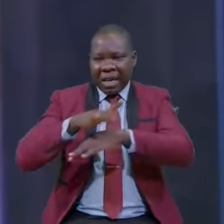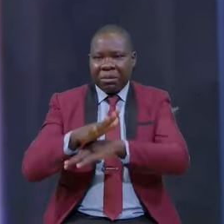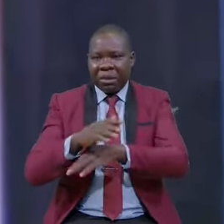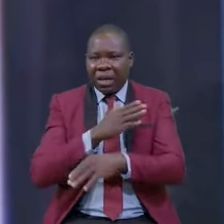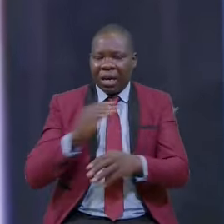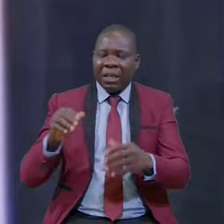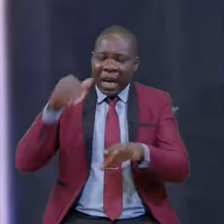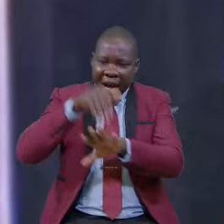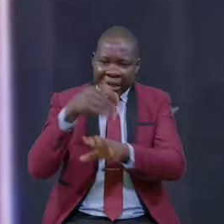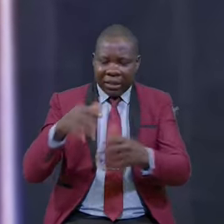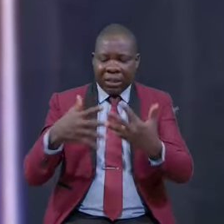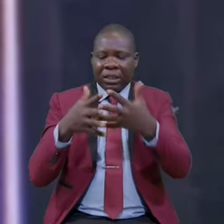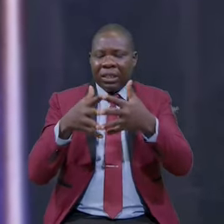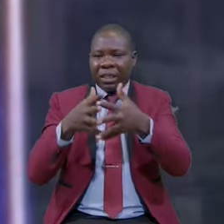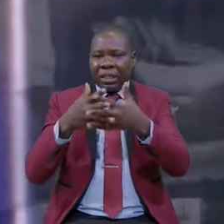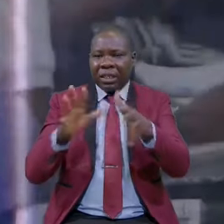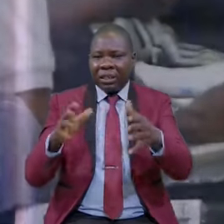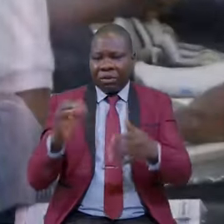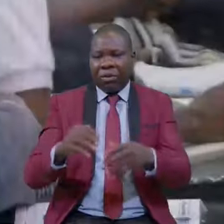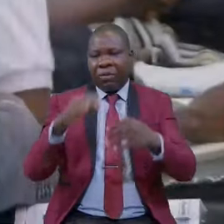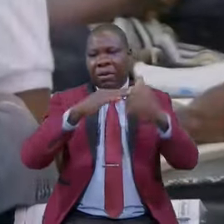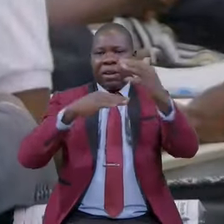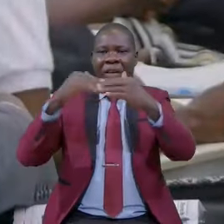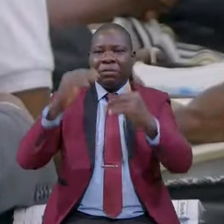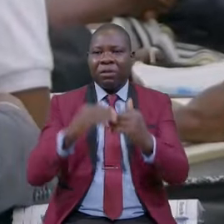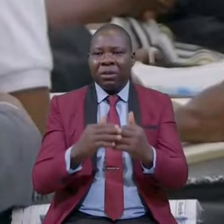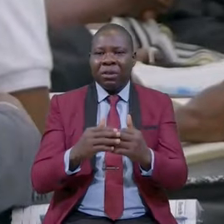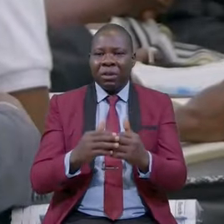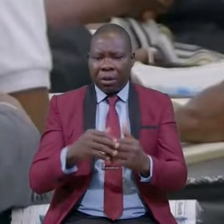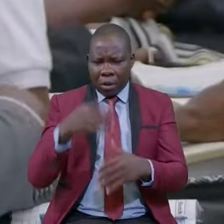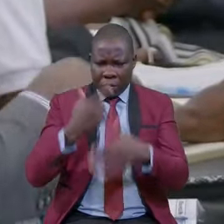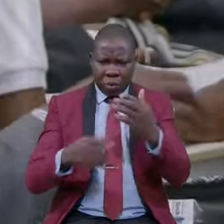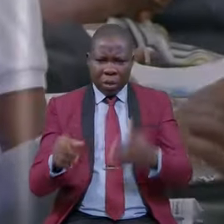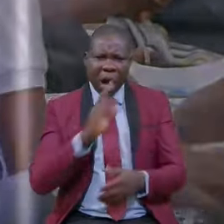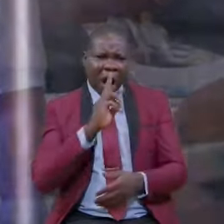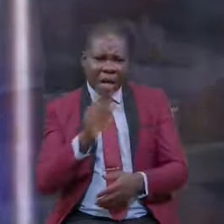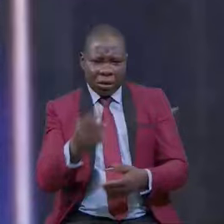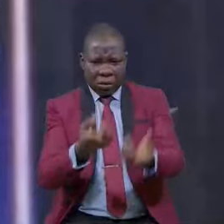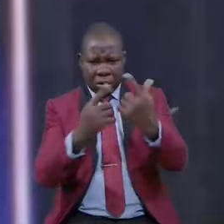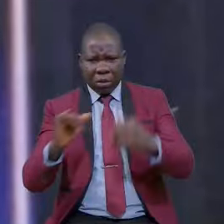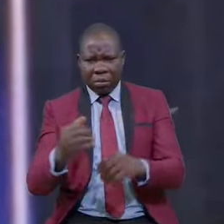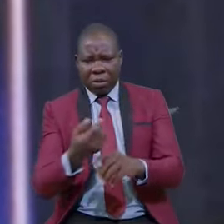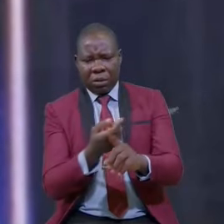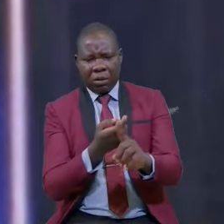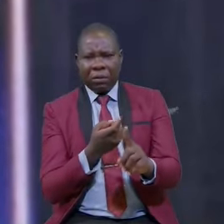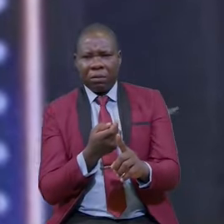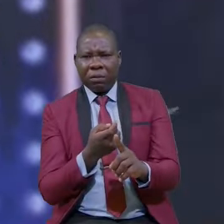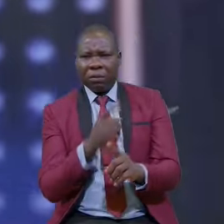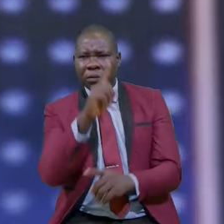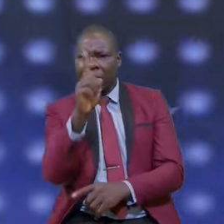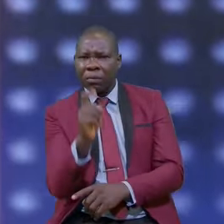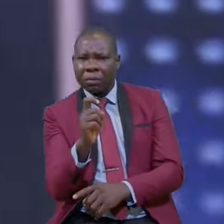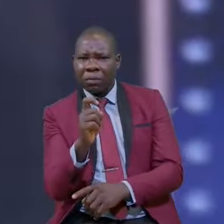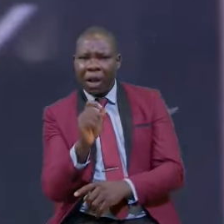ciel et tu dis, qu'est-ce que tu viens chercher ici? Je veux entrer au ciel. Et j'ai le billet